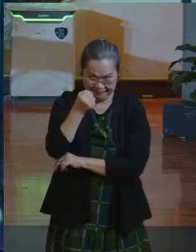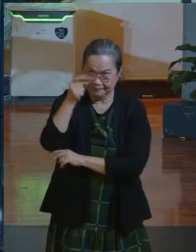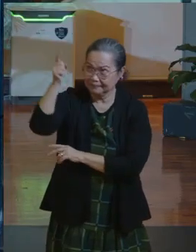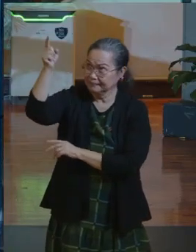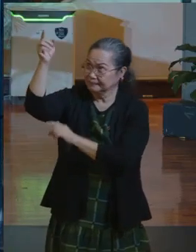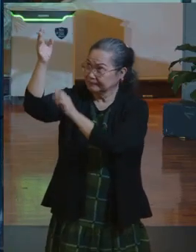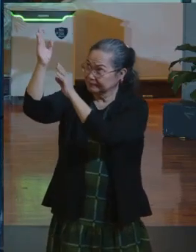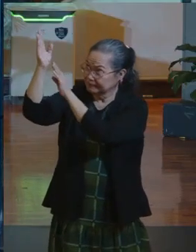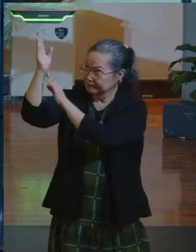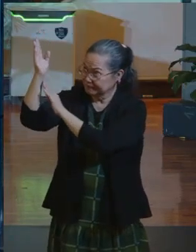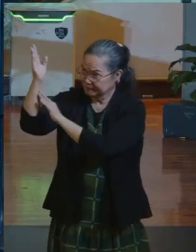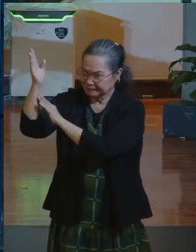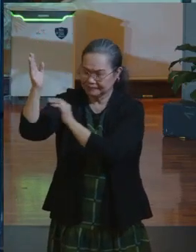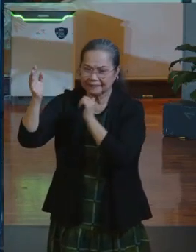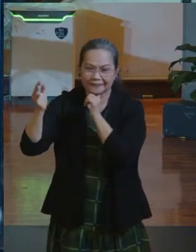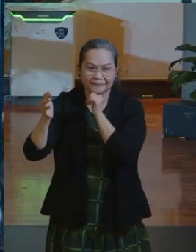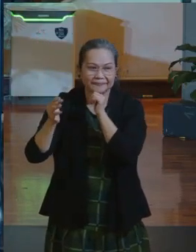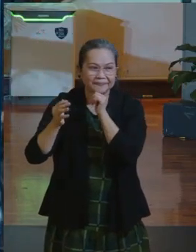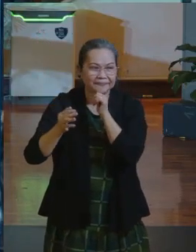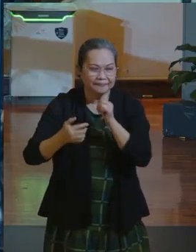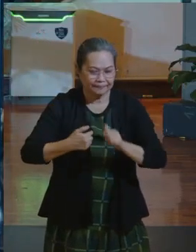hindi sa galing ng mga sinugo niya.